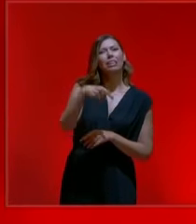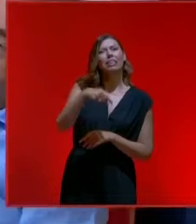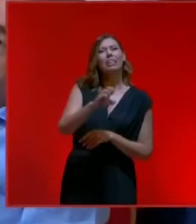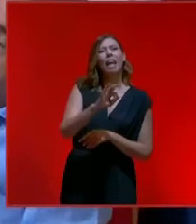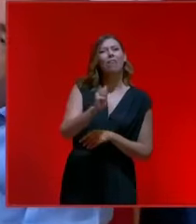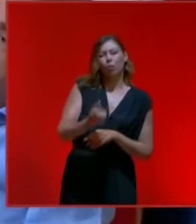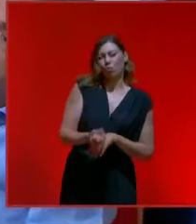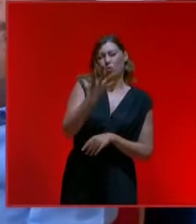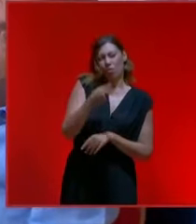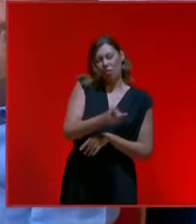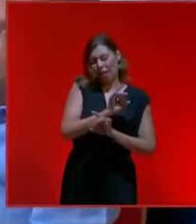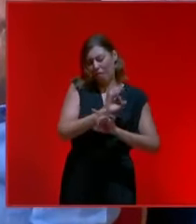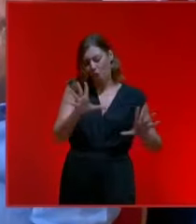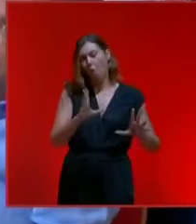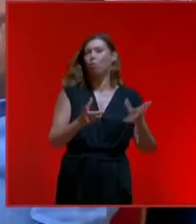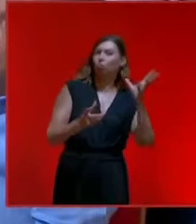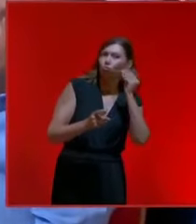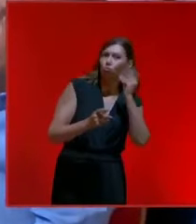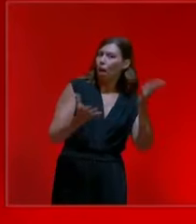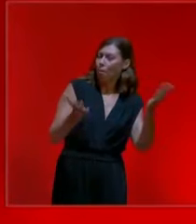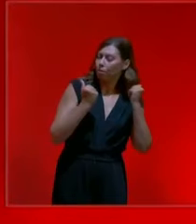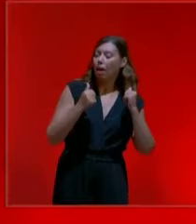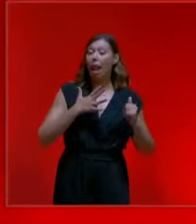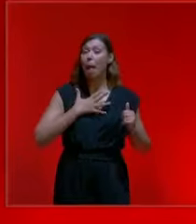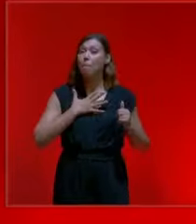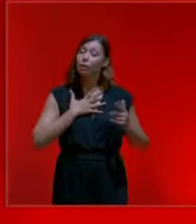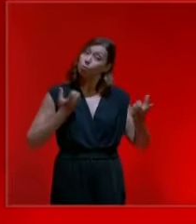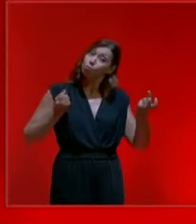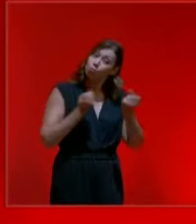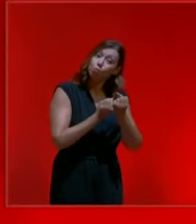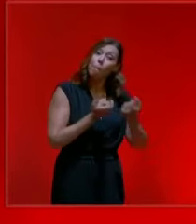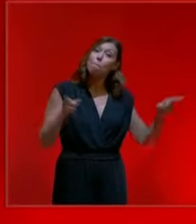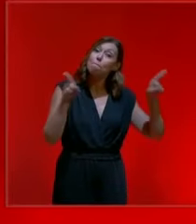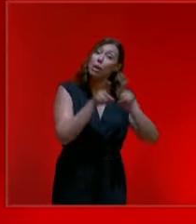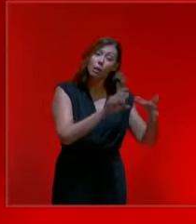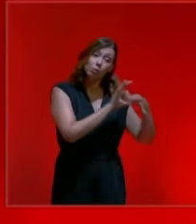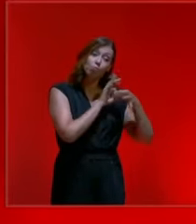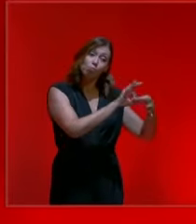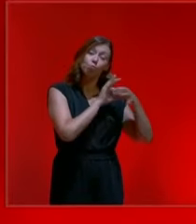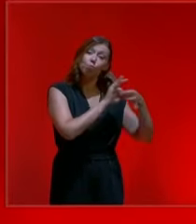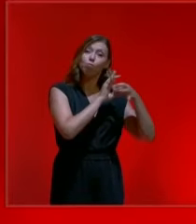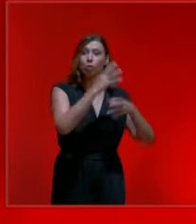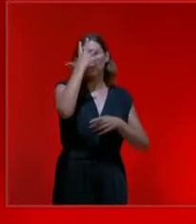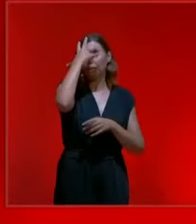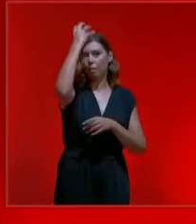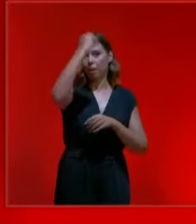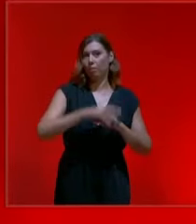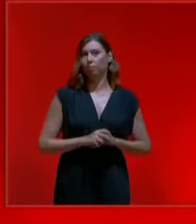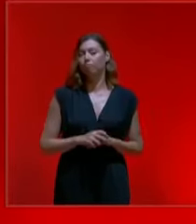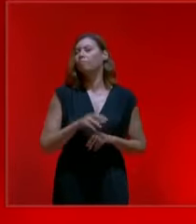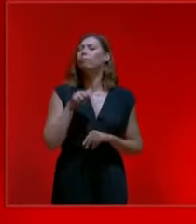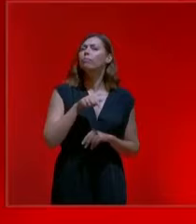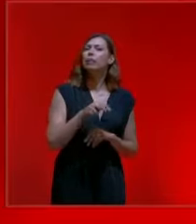αυτό? Σημαίνει ότι μας δίνεται η δυνατότητα με την κληρονομιά της κοινής